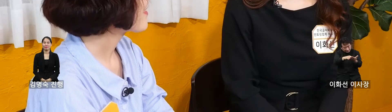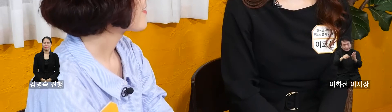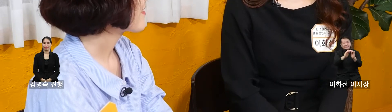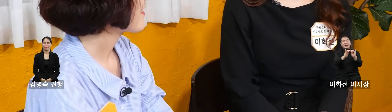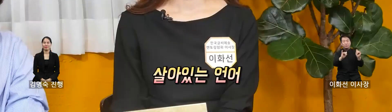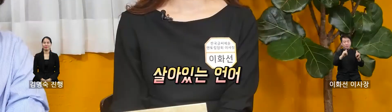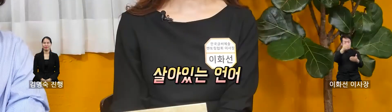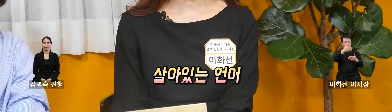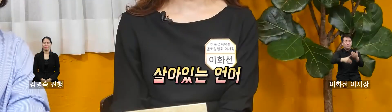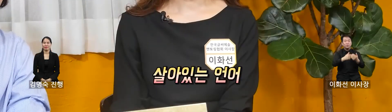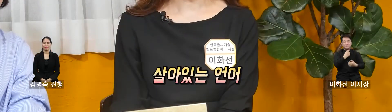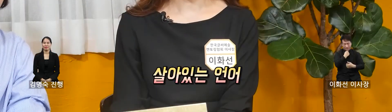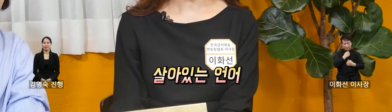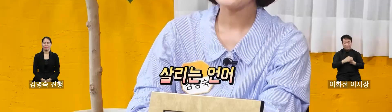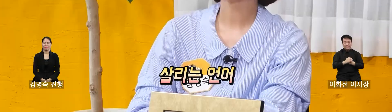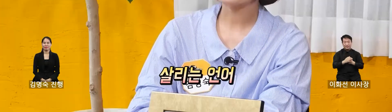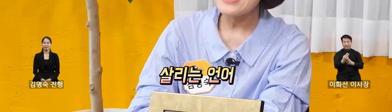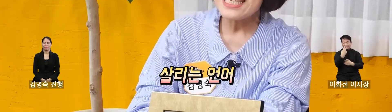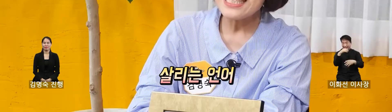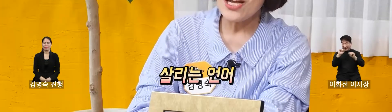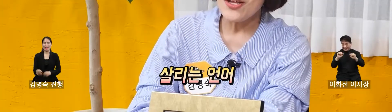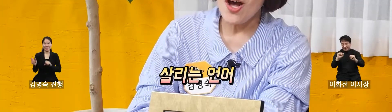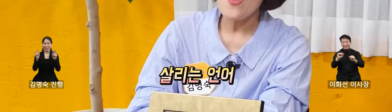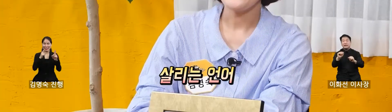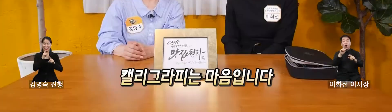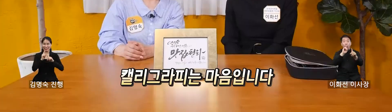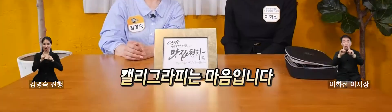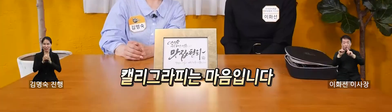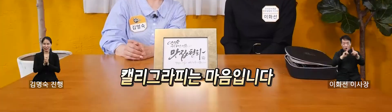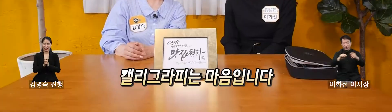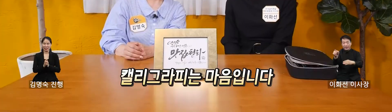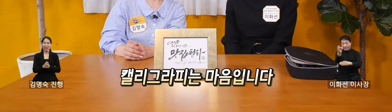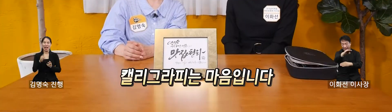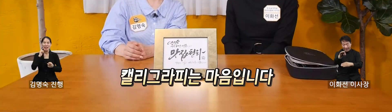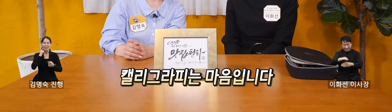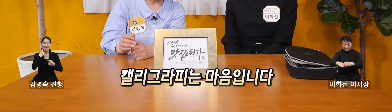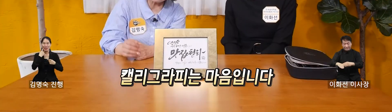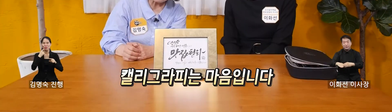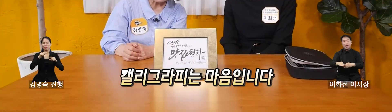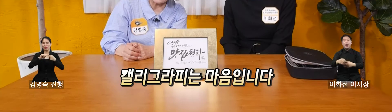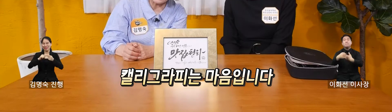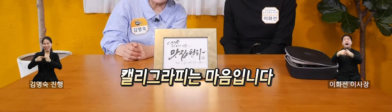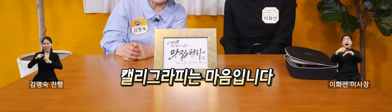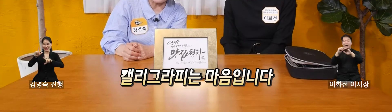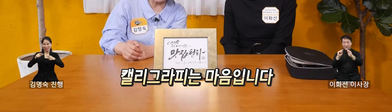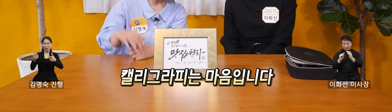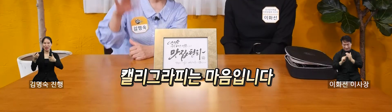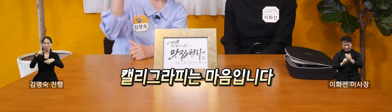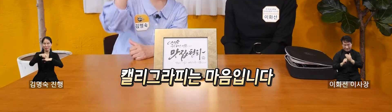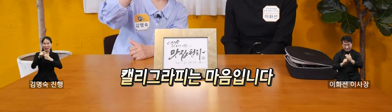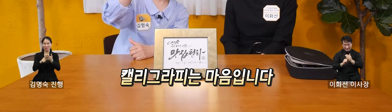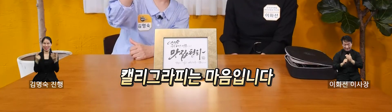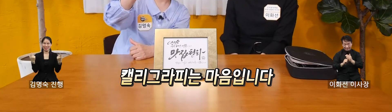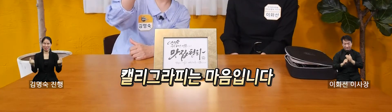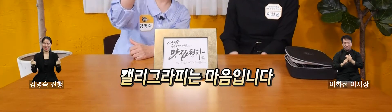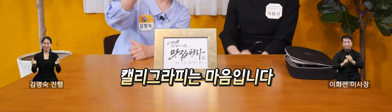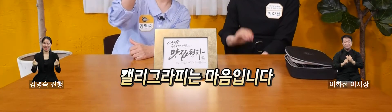남겠습니다. 살아있는 언어, 살리는 언어, 캘리그라피는 마음입니다.